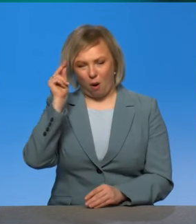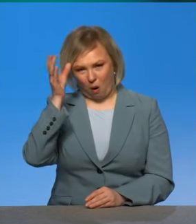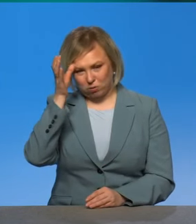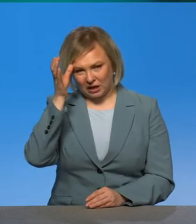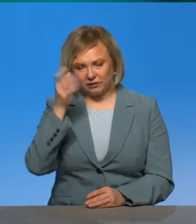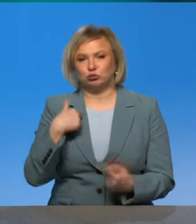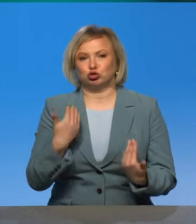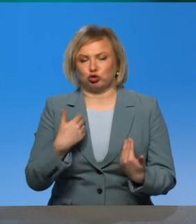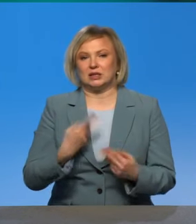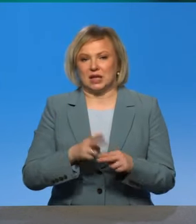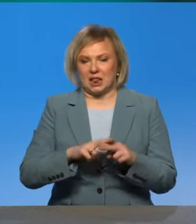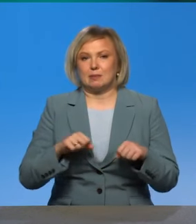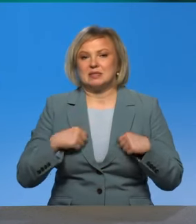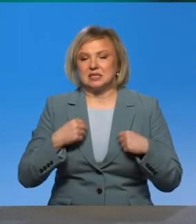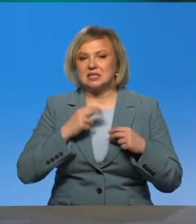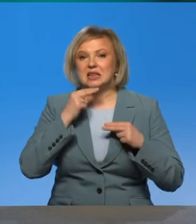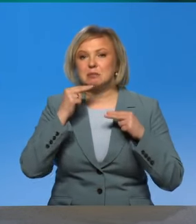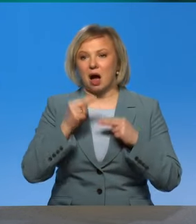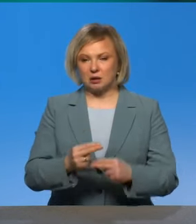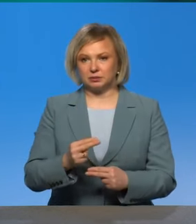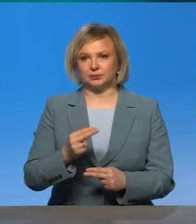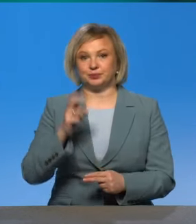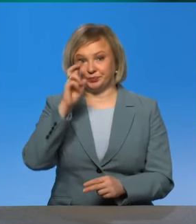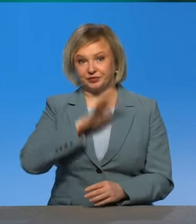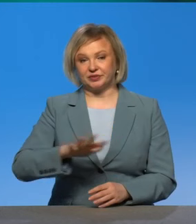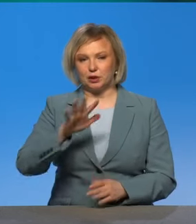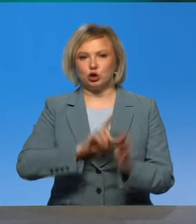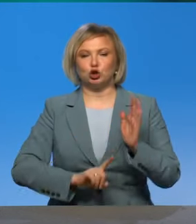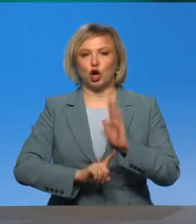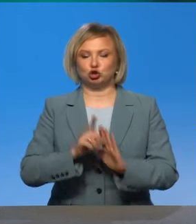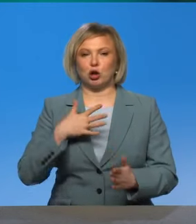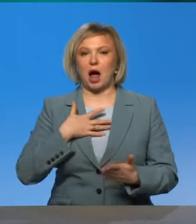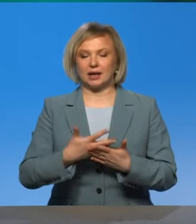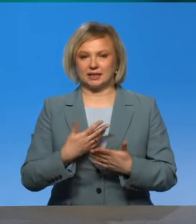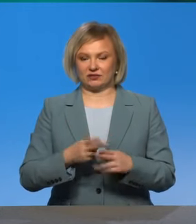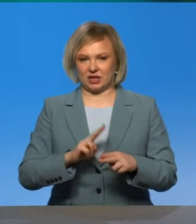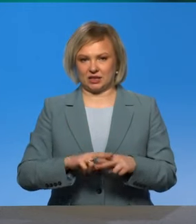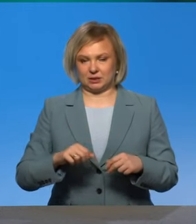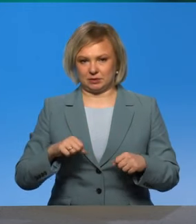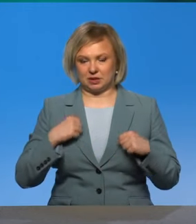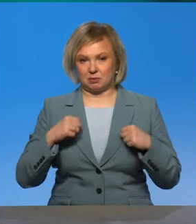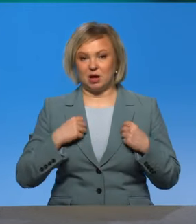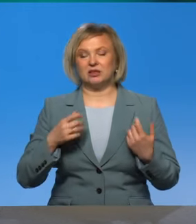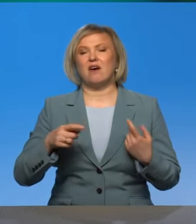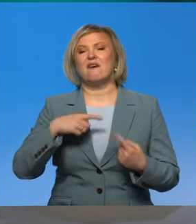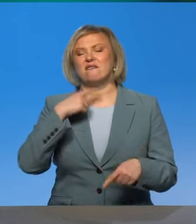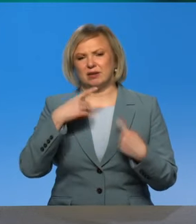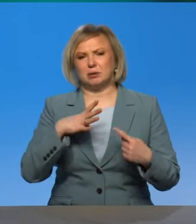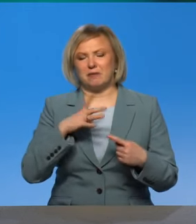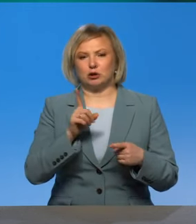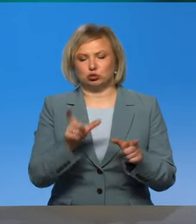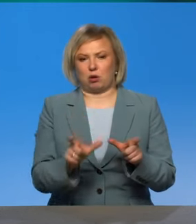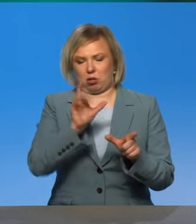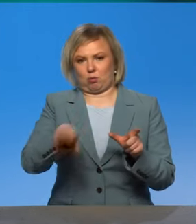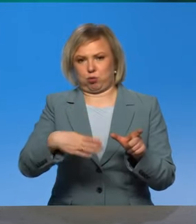этим, и в стране начали активно этим заниматься, но везде бывают какие-то пробелы, сейчас они заполняются, и вот как раз